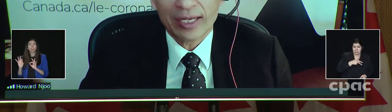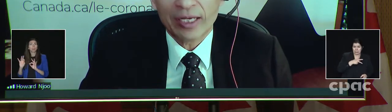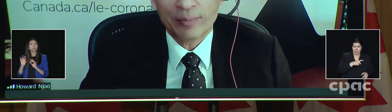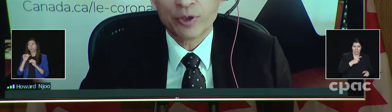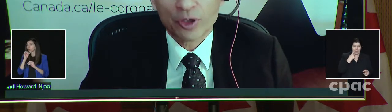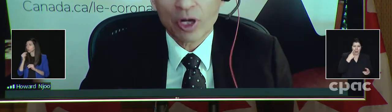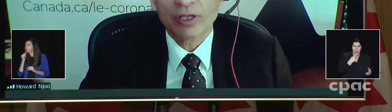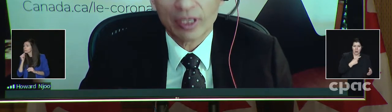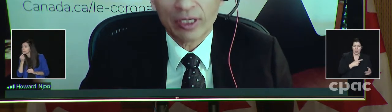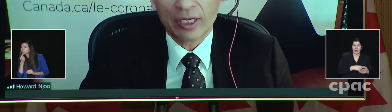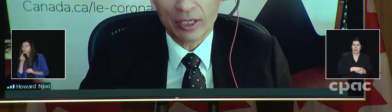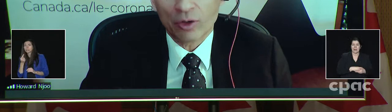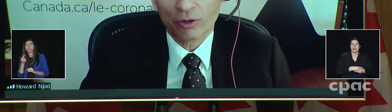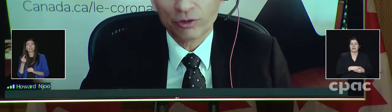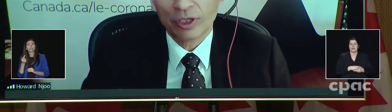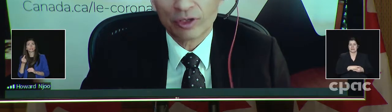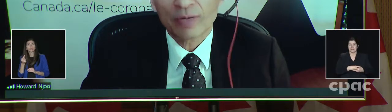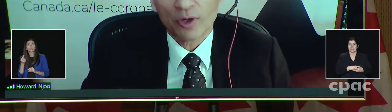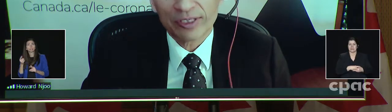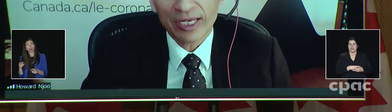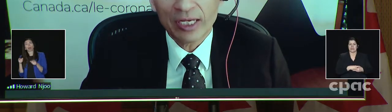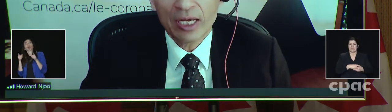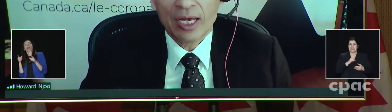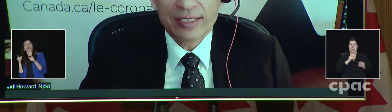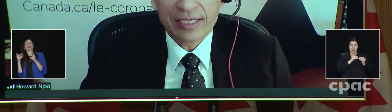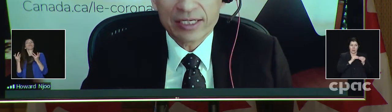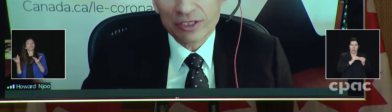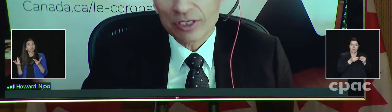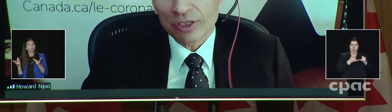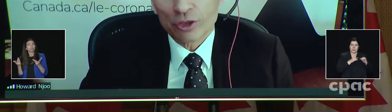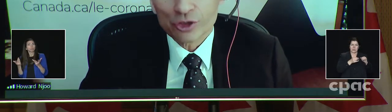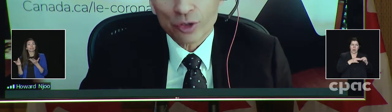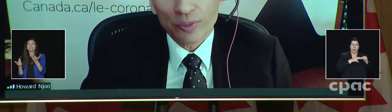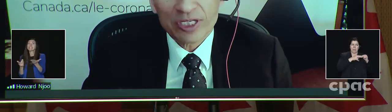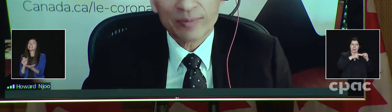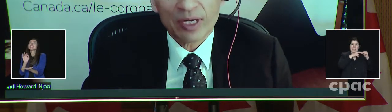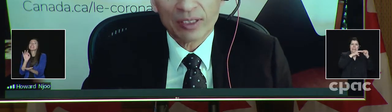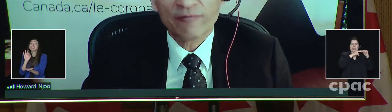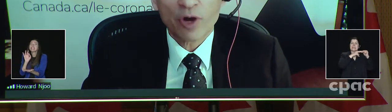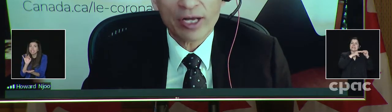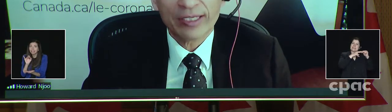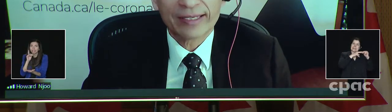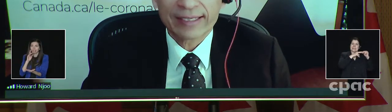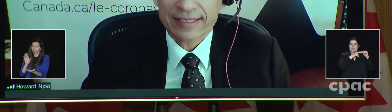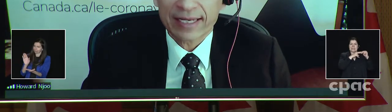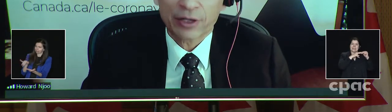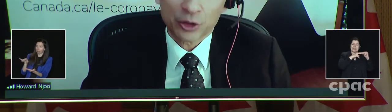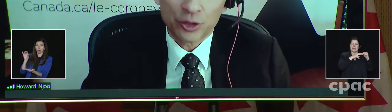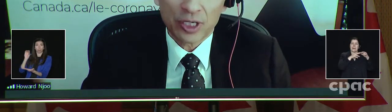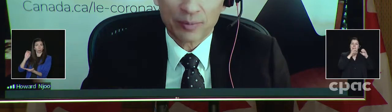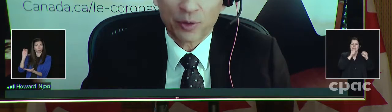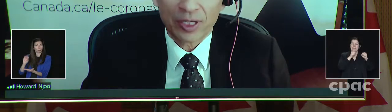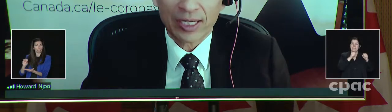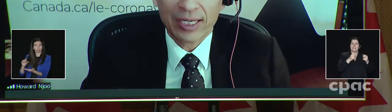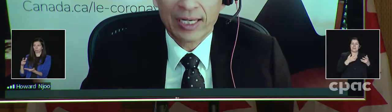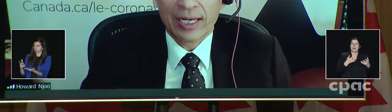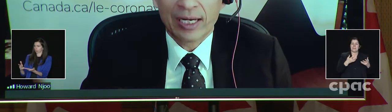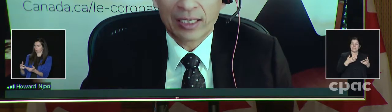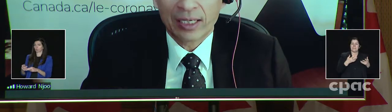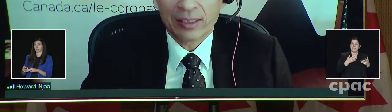actuel est plus grand et continue d'augmenter, c'est toujours possible d'avoir un risque accru pour